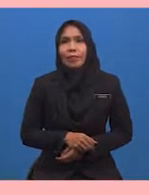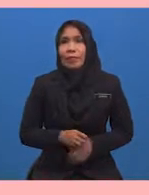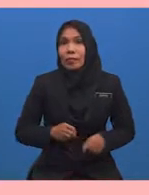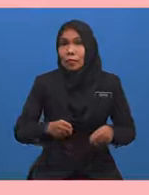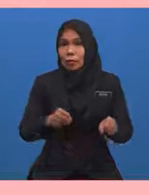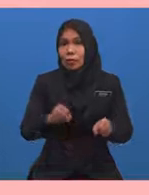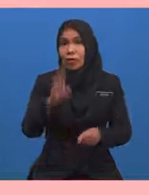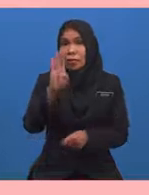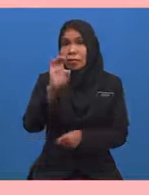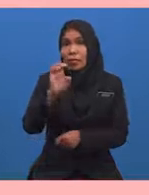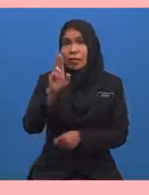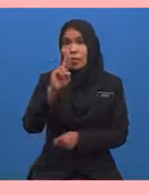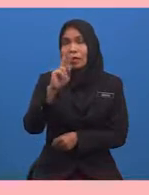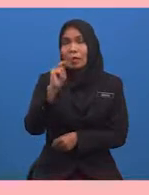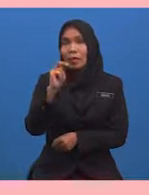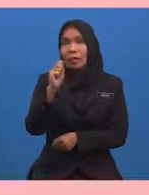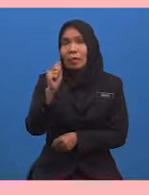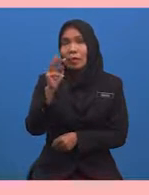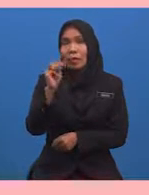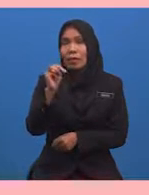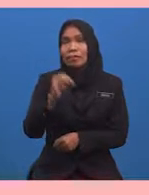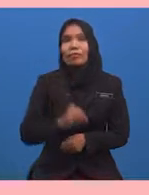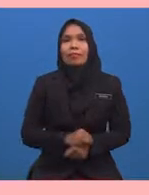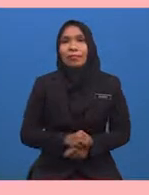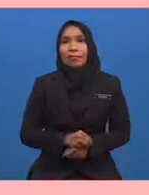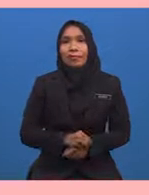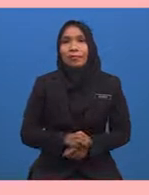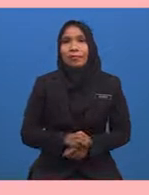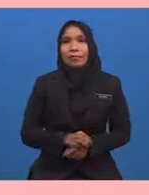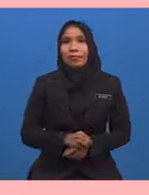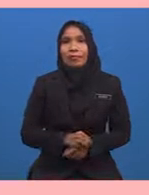sempadan antara negeri Selangor dan Perak.